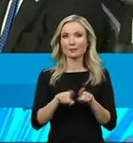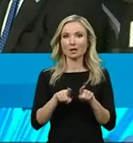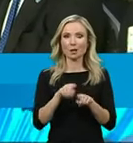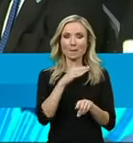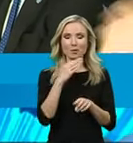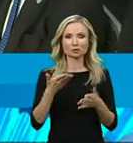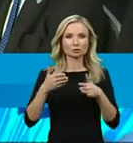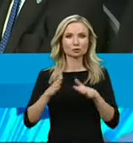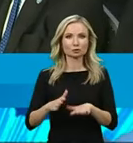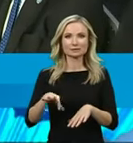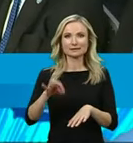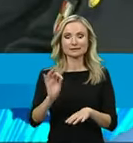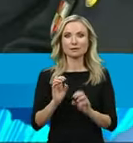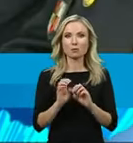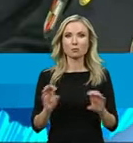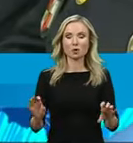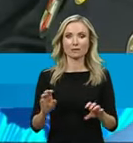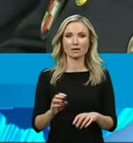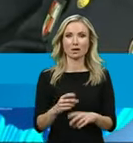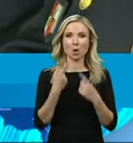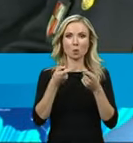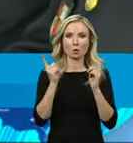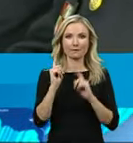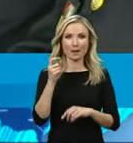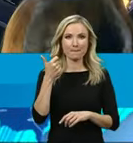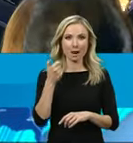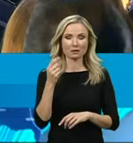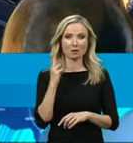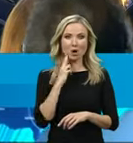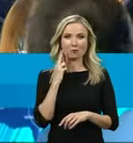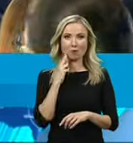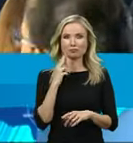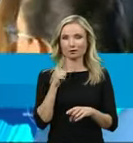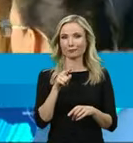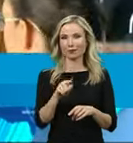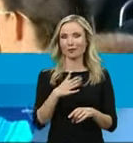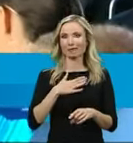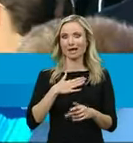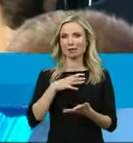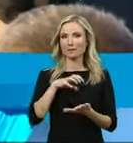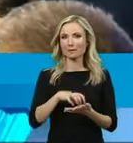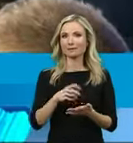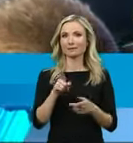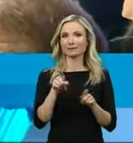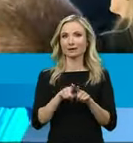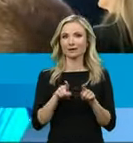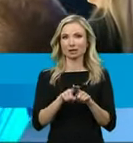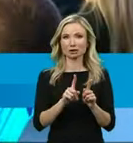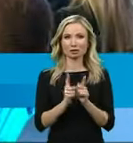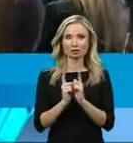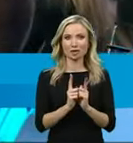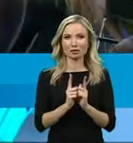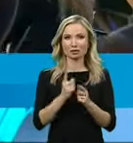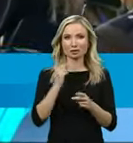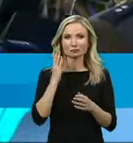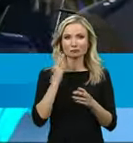univerzity Palackého v Olomouci, což jsou partneři tohoto projektu a ti se zabývali vyloženě tou konkrétní kazuistikou, do které byly zakomponovány